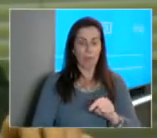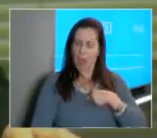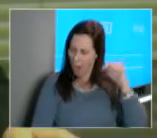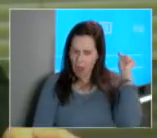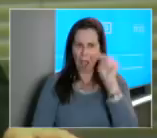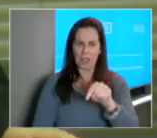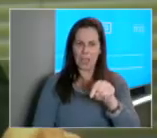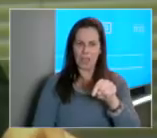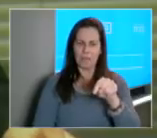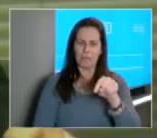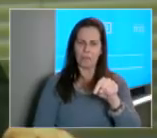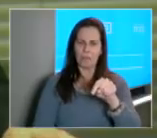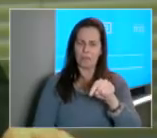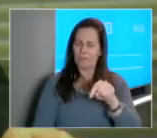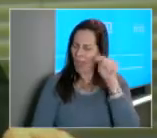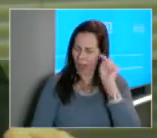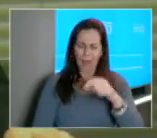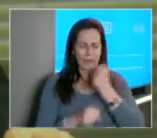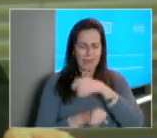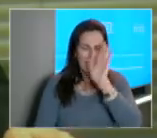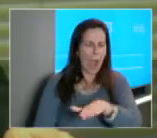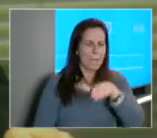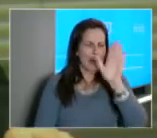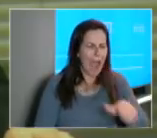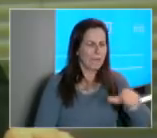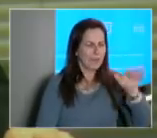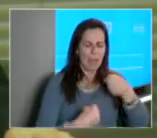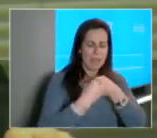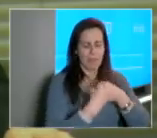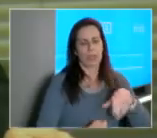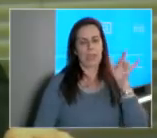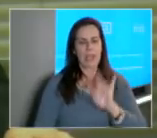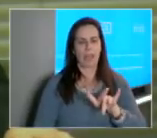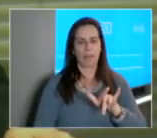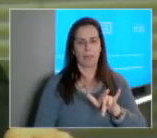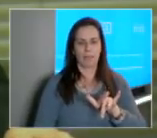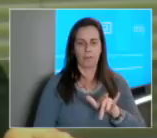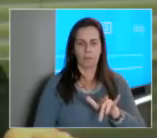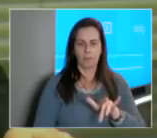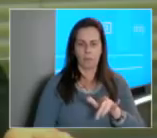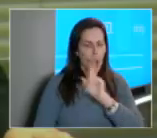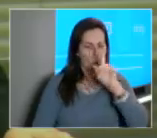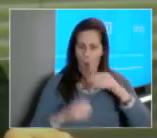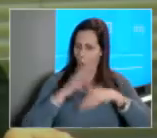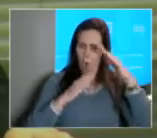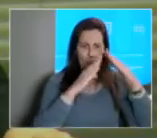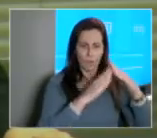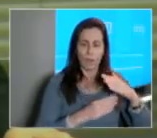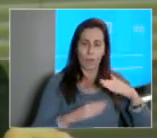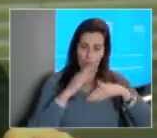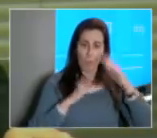הלכתי בכל מיני דרכים, ונאבקתי נגד התכתיב הזה לא לבנות, ובנינו בעזרת